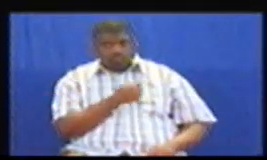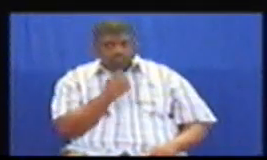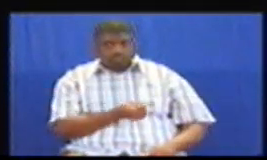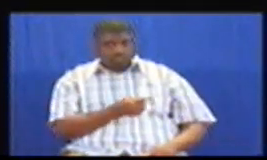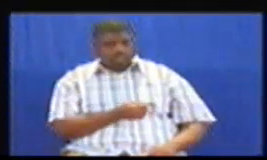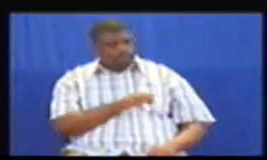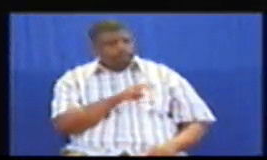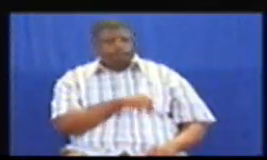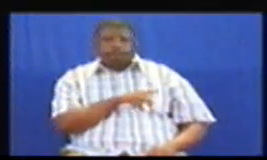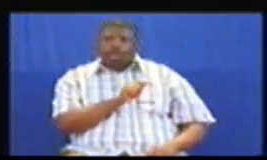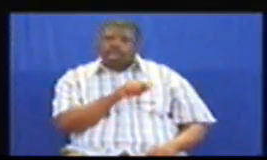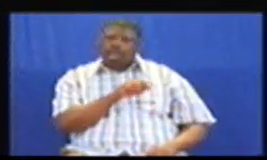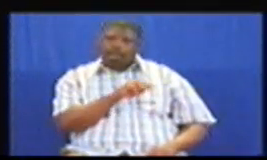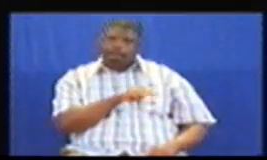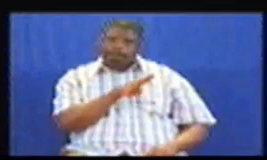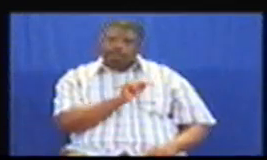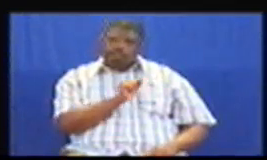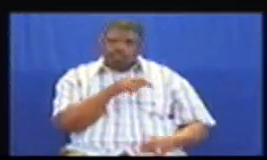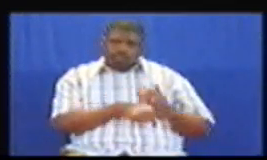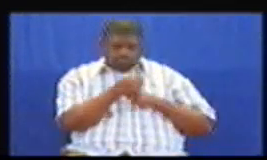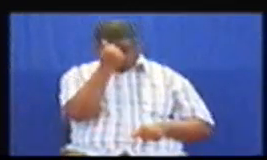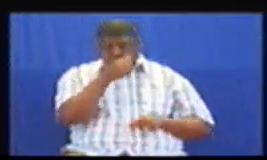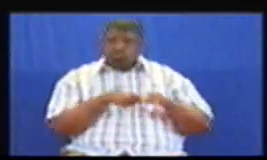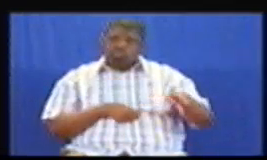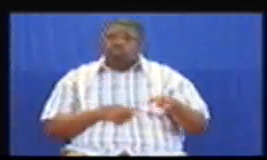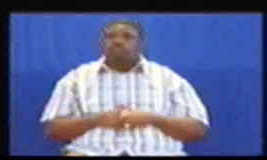Makamba, naomba kiingie katika rekodi kwamba si sahihi.